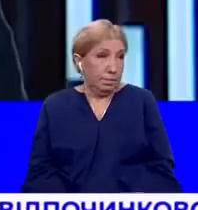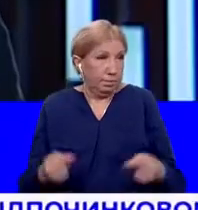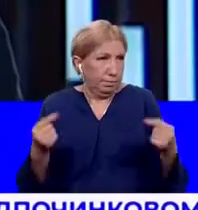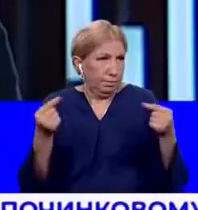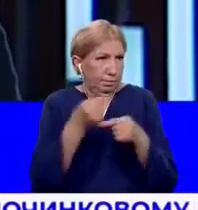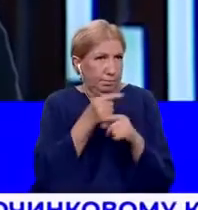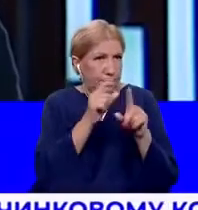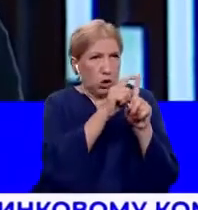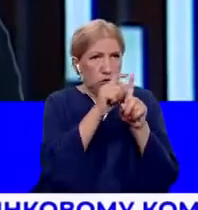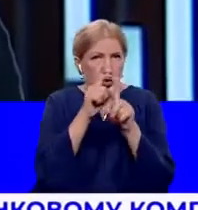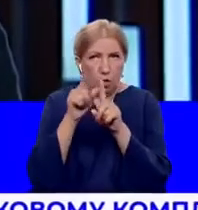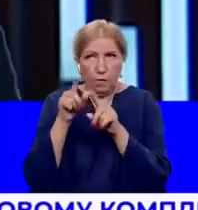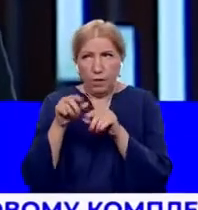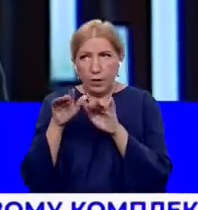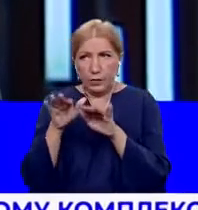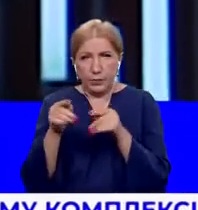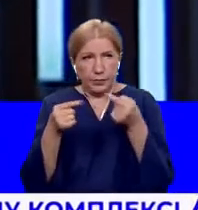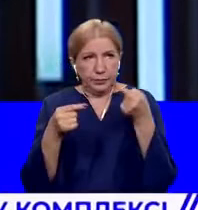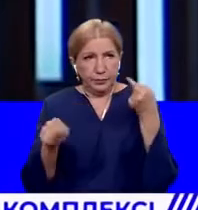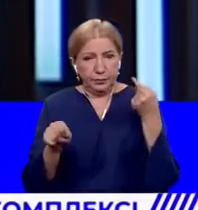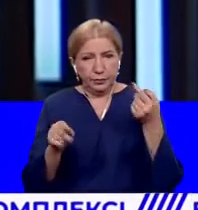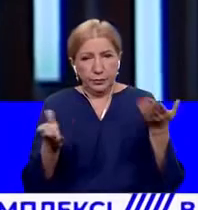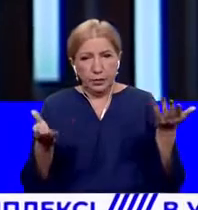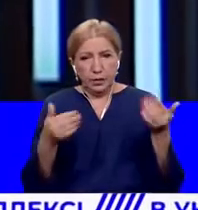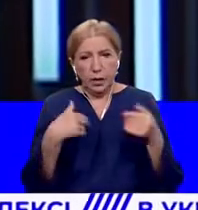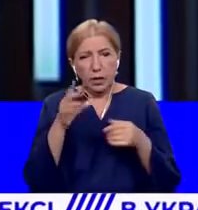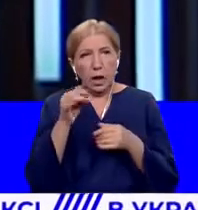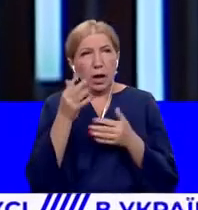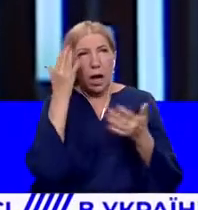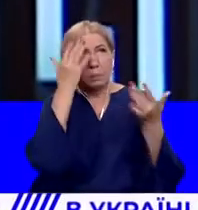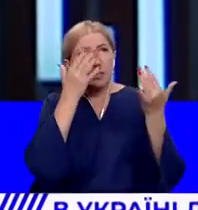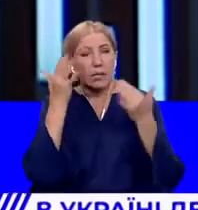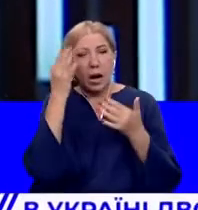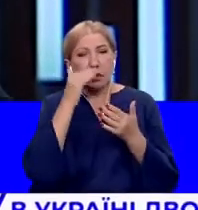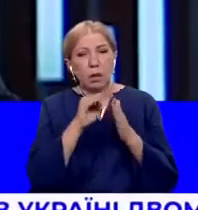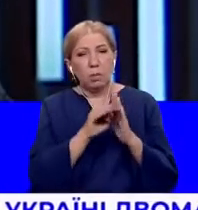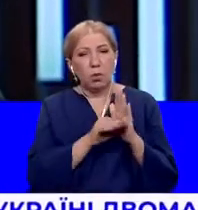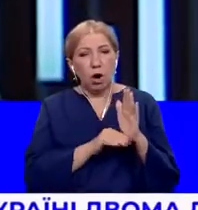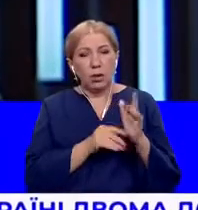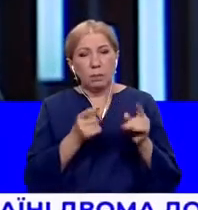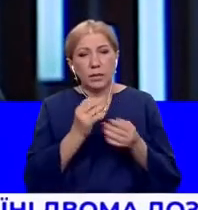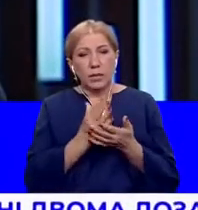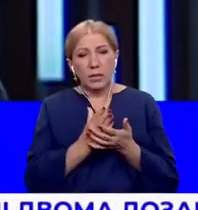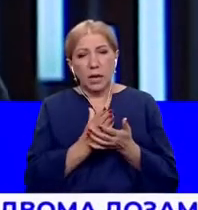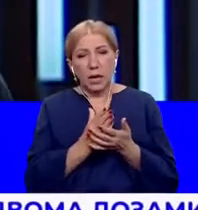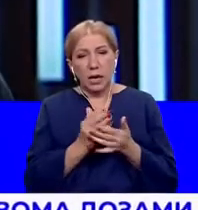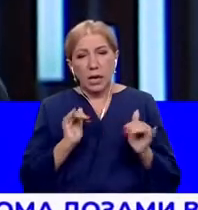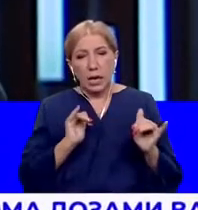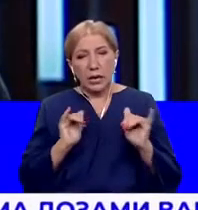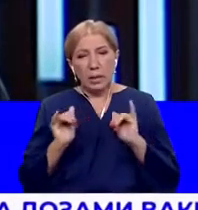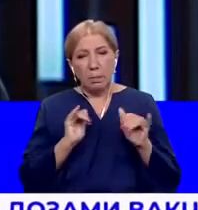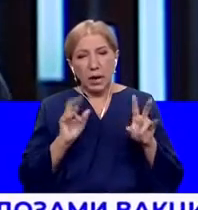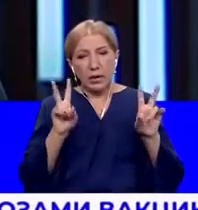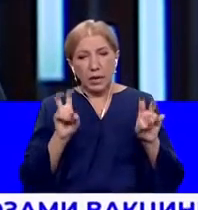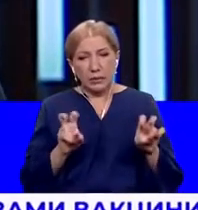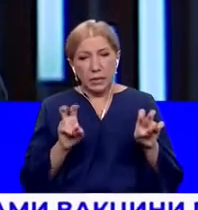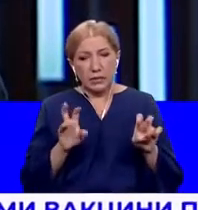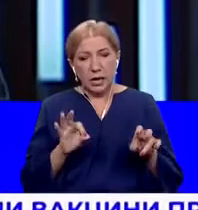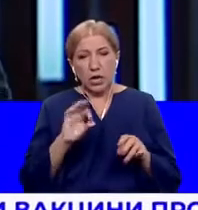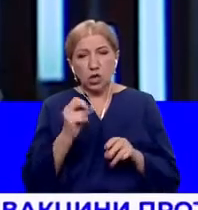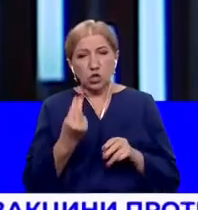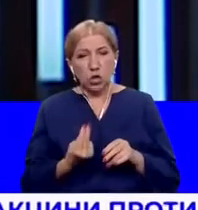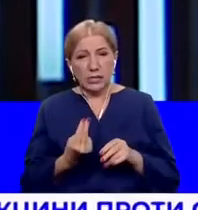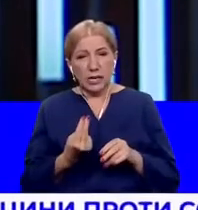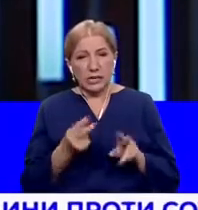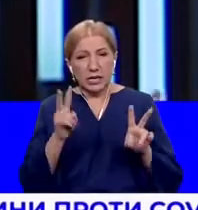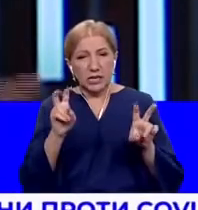але як ми могли б очікувати від досить абстрактної програми, де є абсолютно ліберальні тези і абсолютно